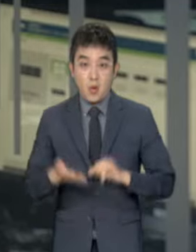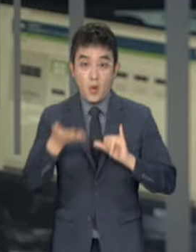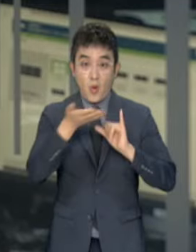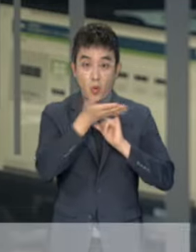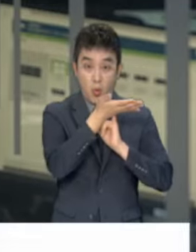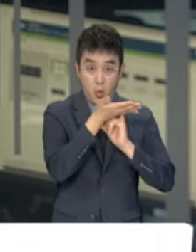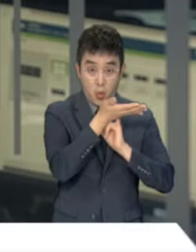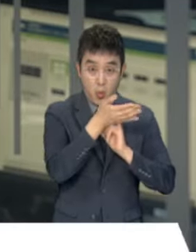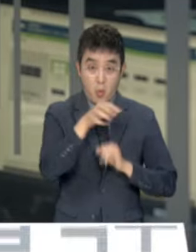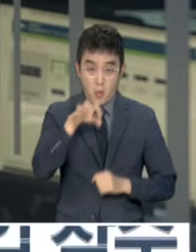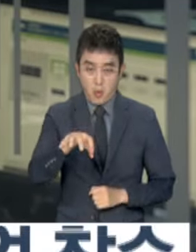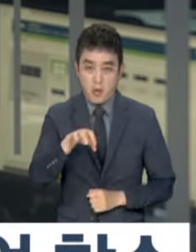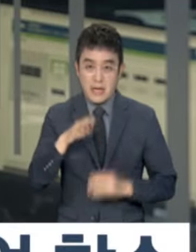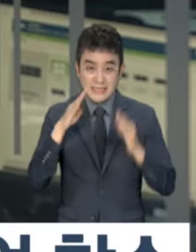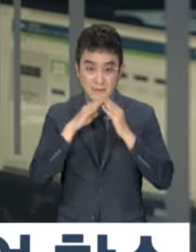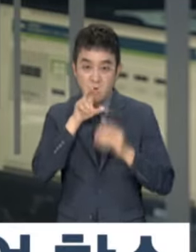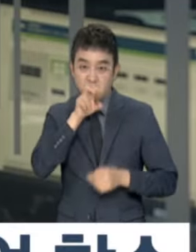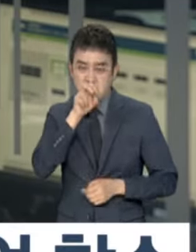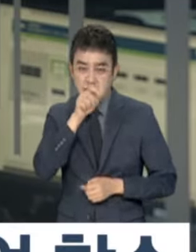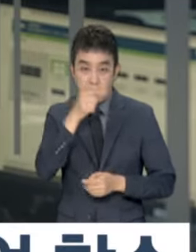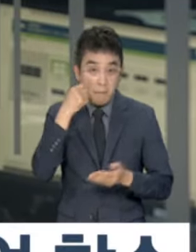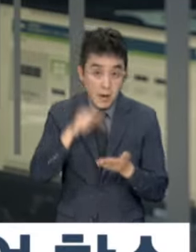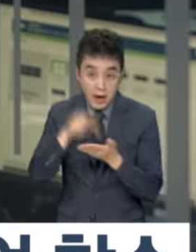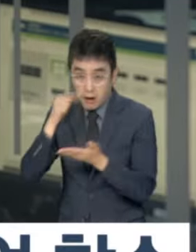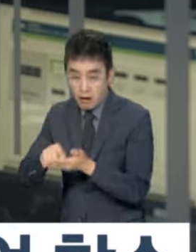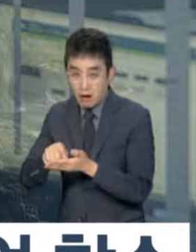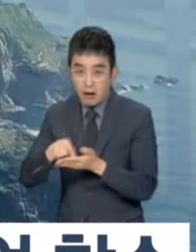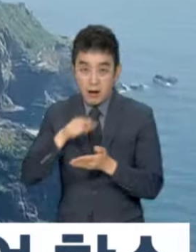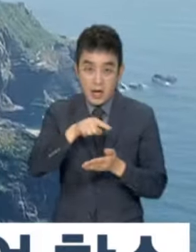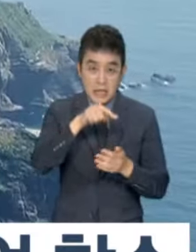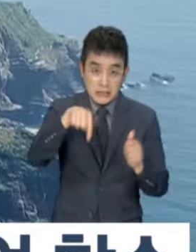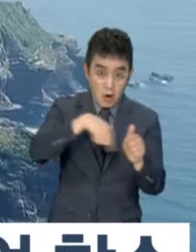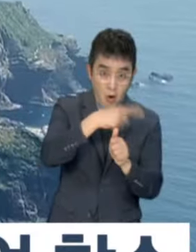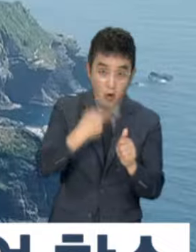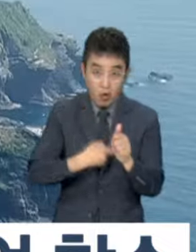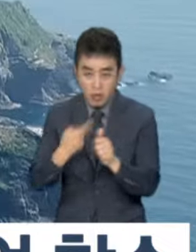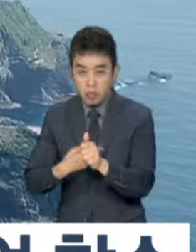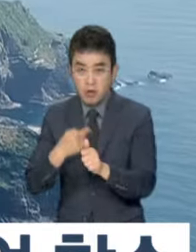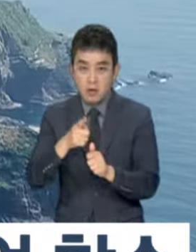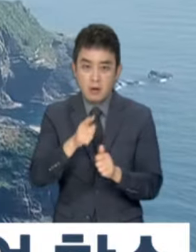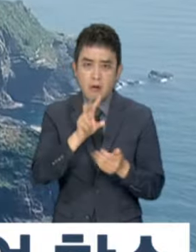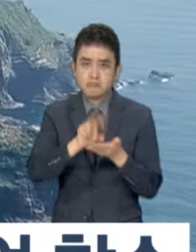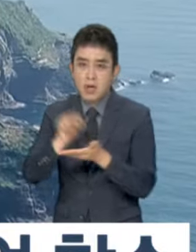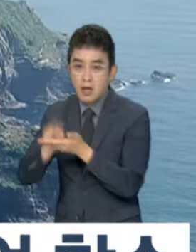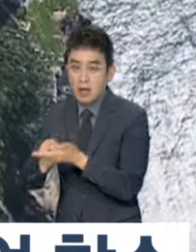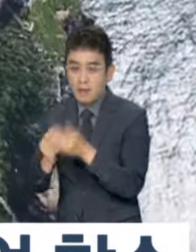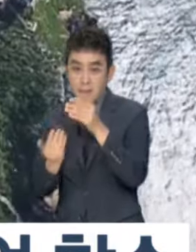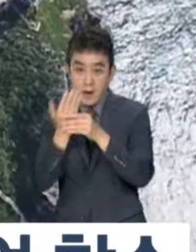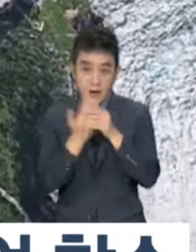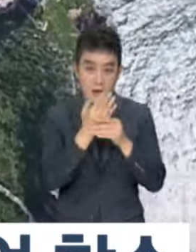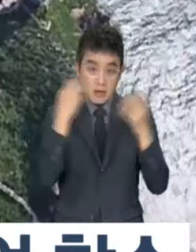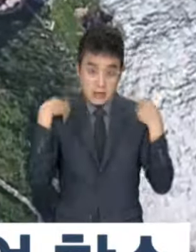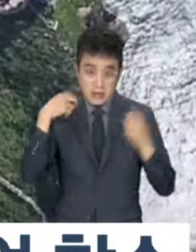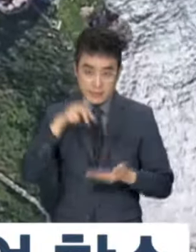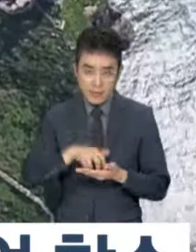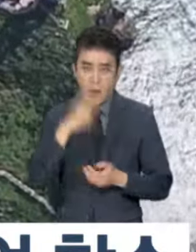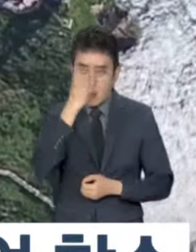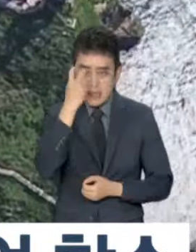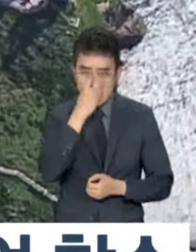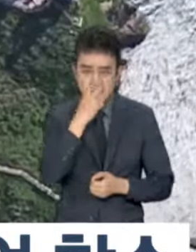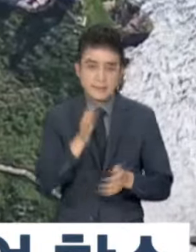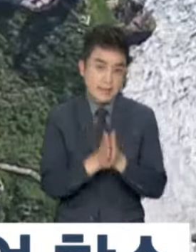독도의 집쥐 유입되면서 생태계 교란 및 위협 문제가 발생할 우려에 당국이 관리 사업에